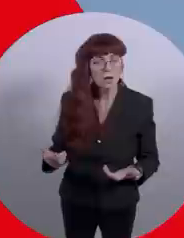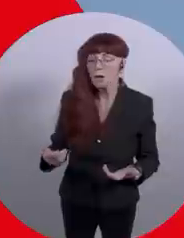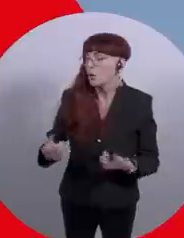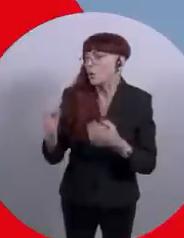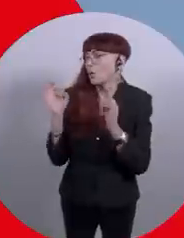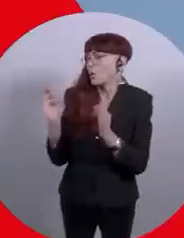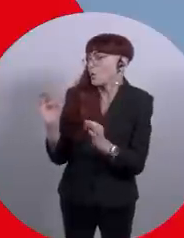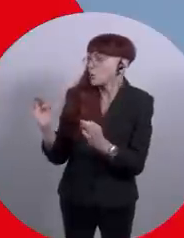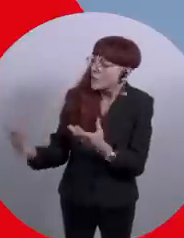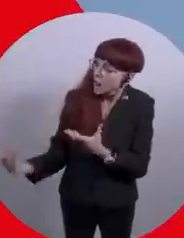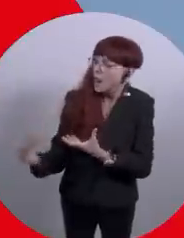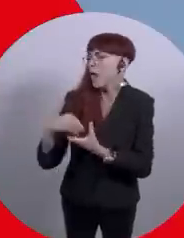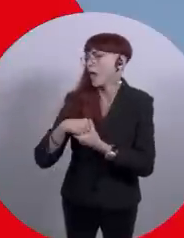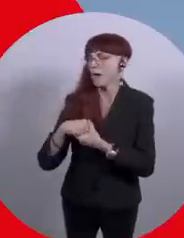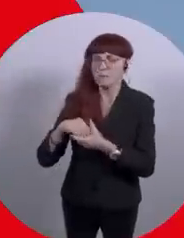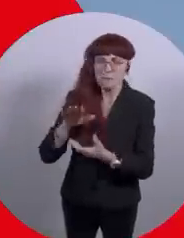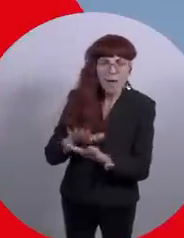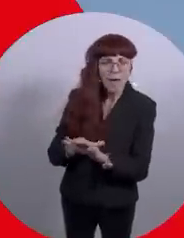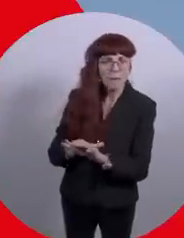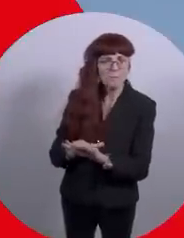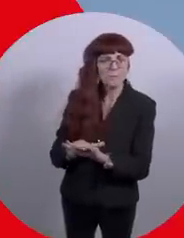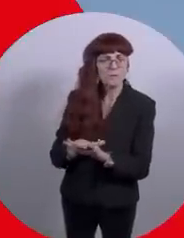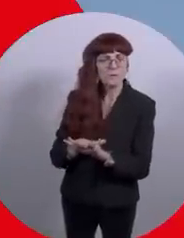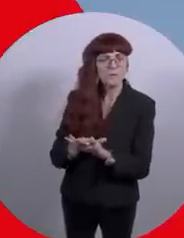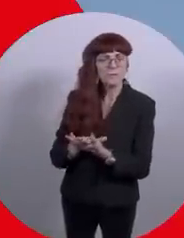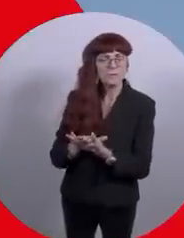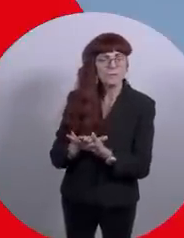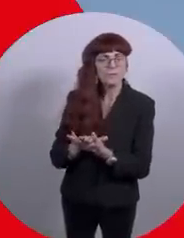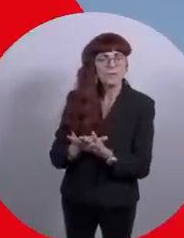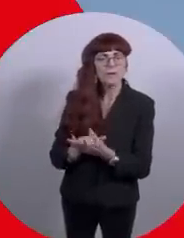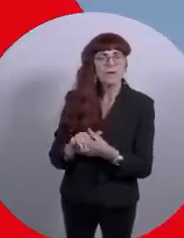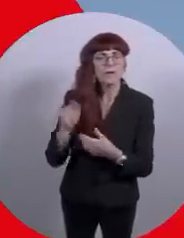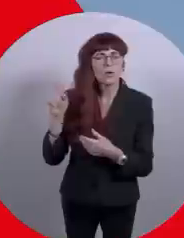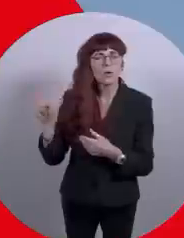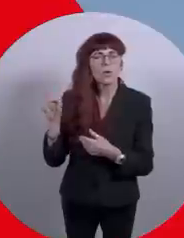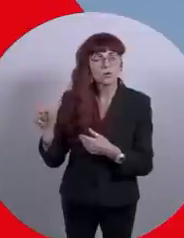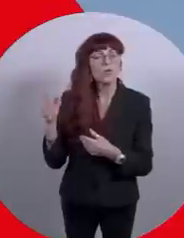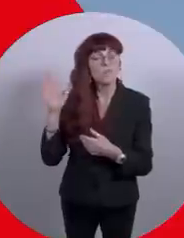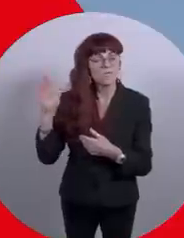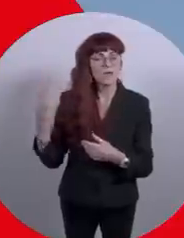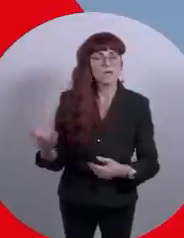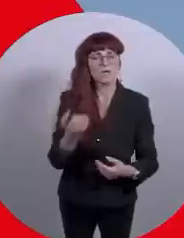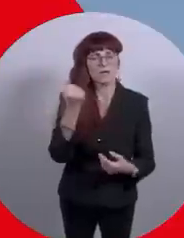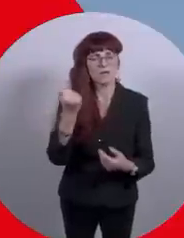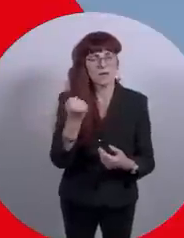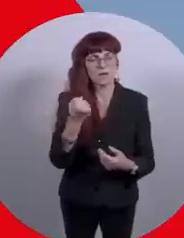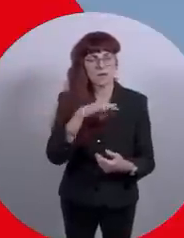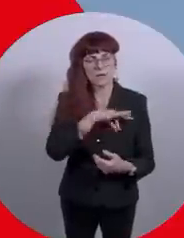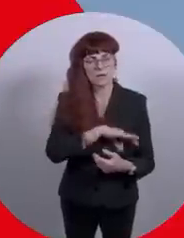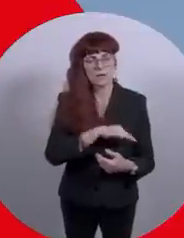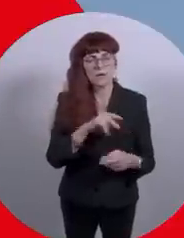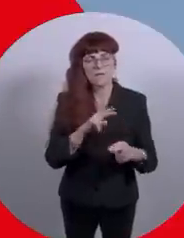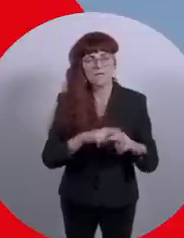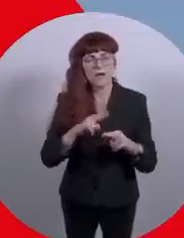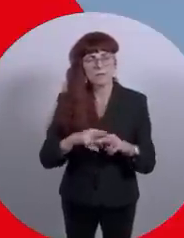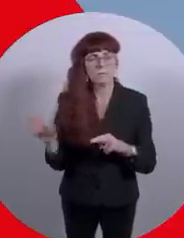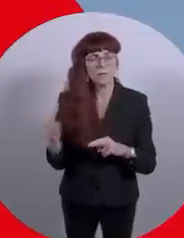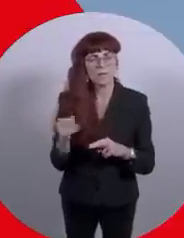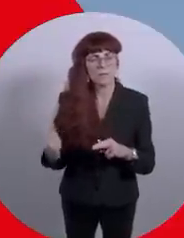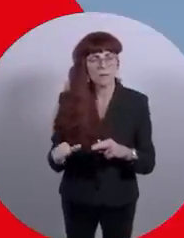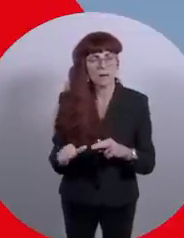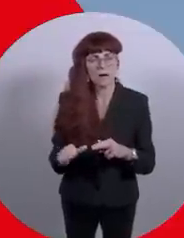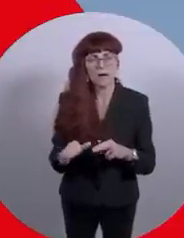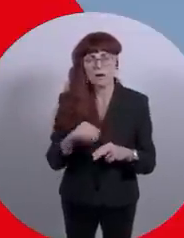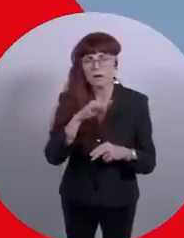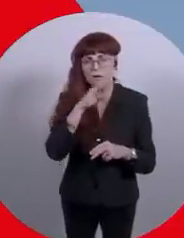erstmal Mitnehmer und ich glaube wir werden das Gewinnen warum man die mitnehmen viele